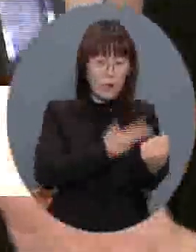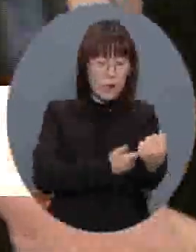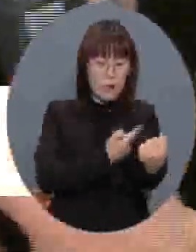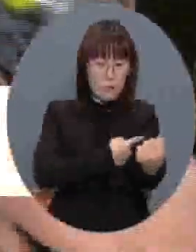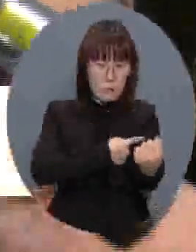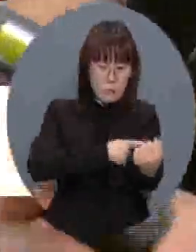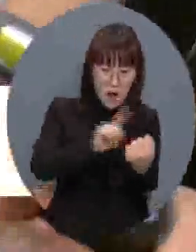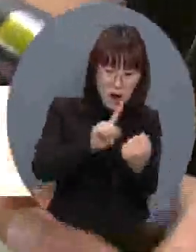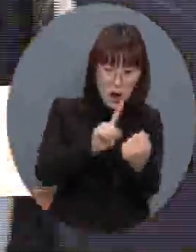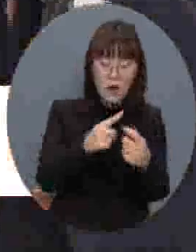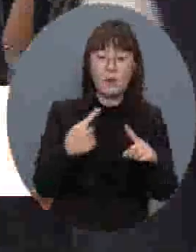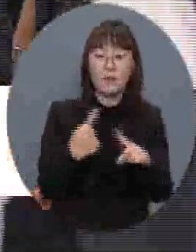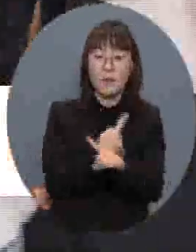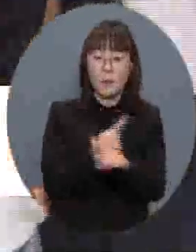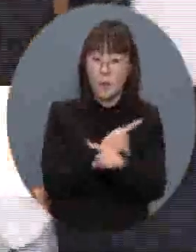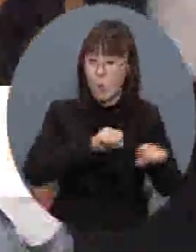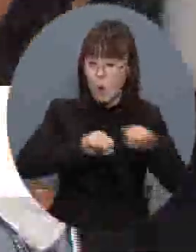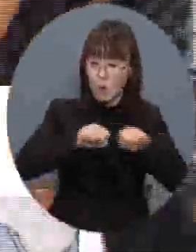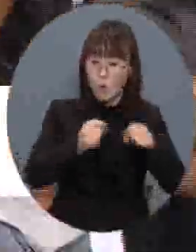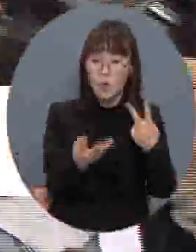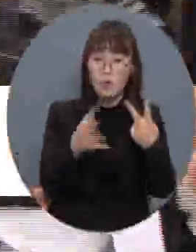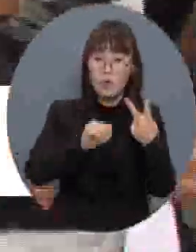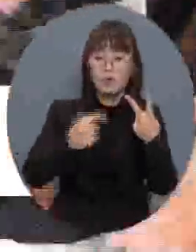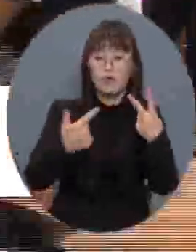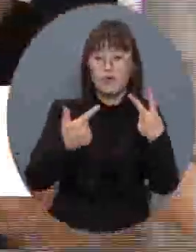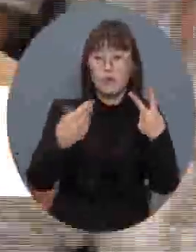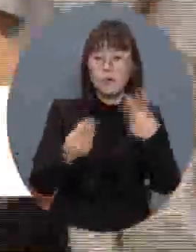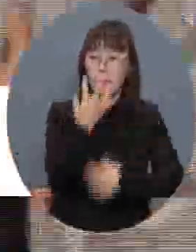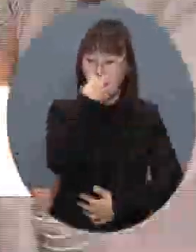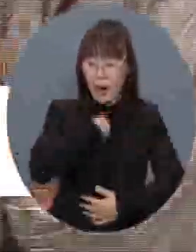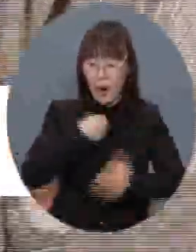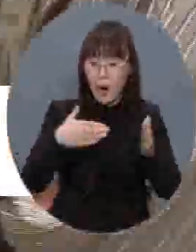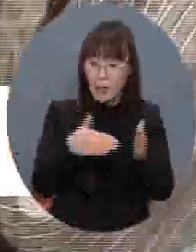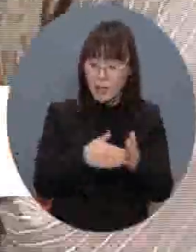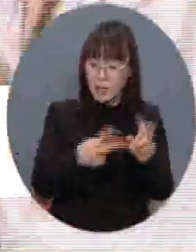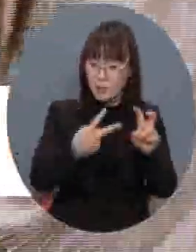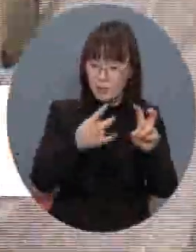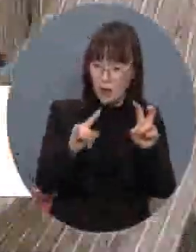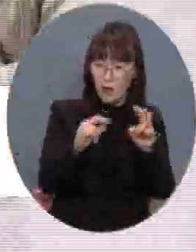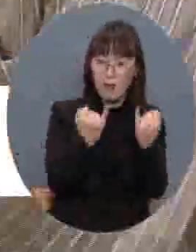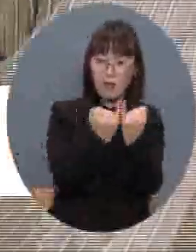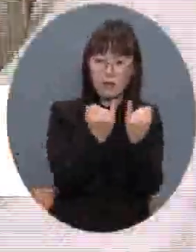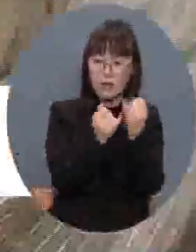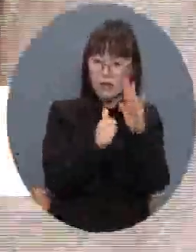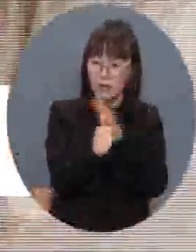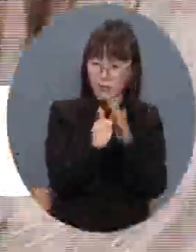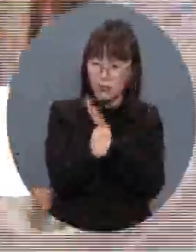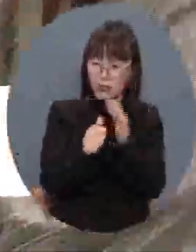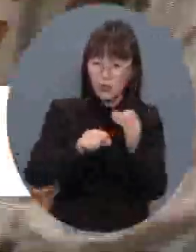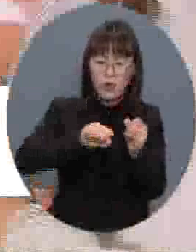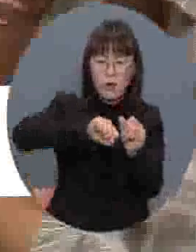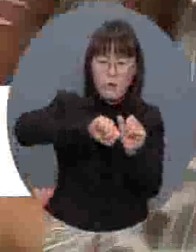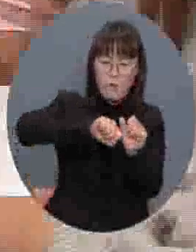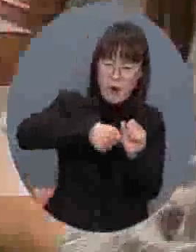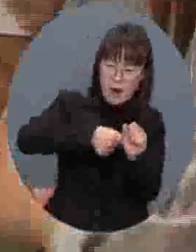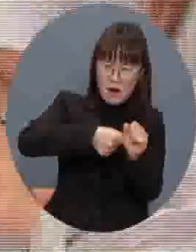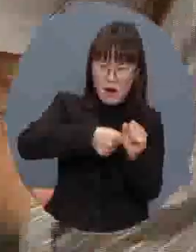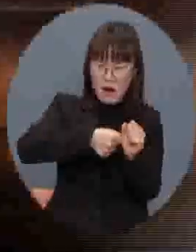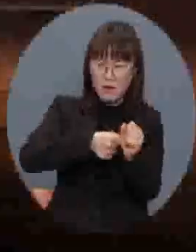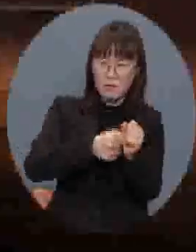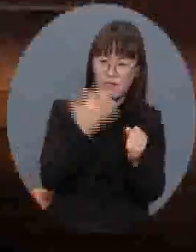의료 행위를 하면서 2억 6천여만 원을 챙기는 한편 20대 초반의 여성 선수들을 강제 추행한 혐의도 받고